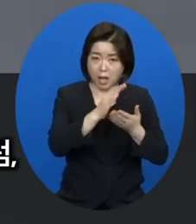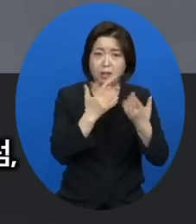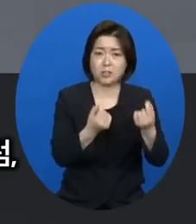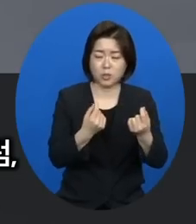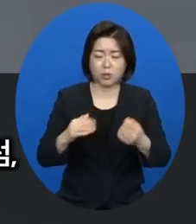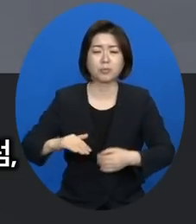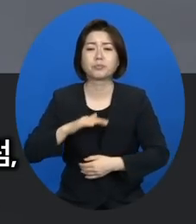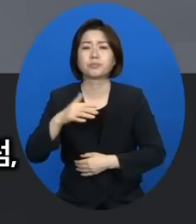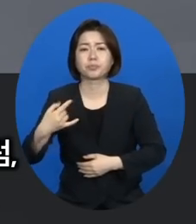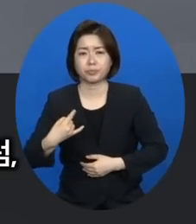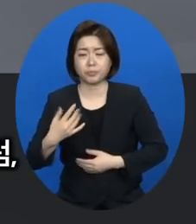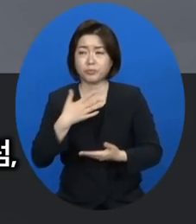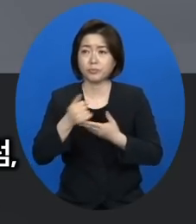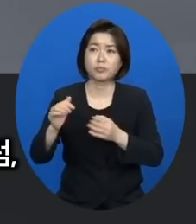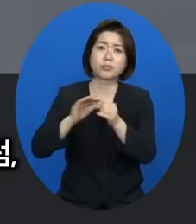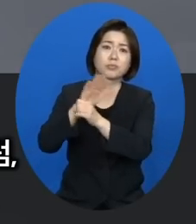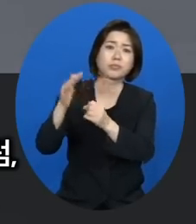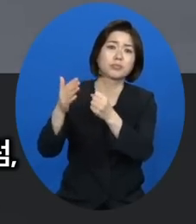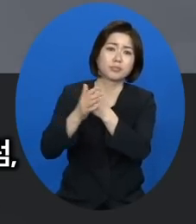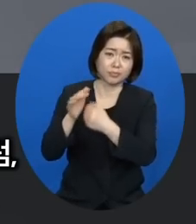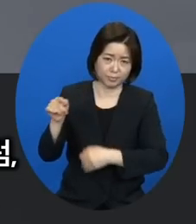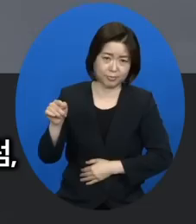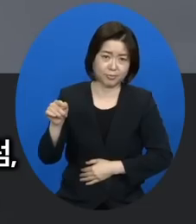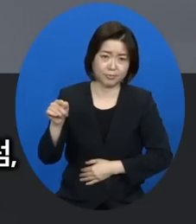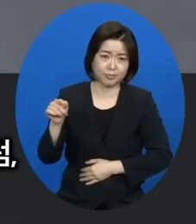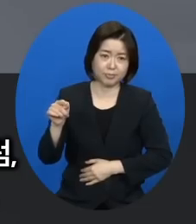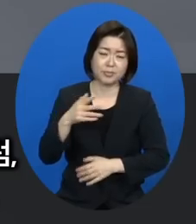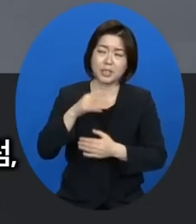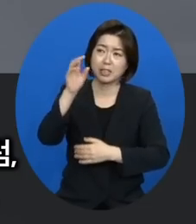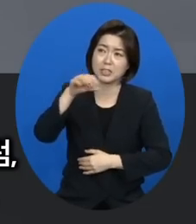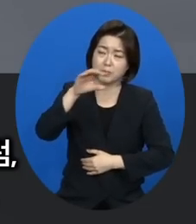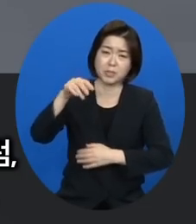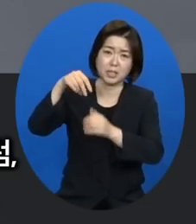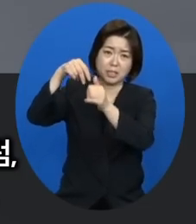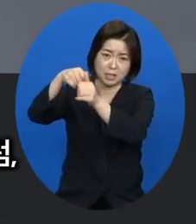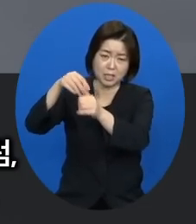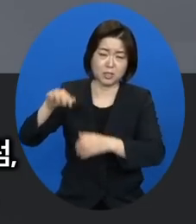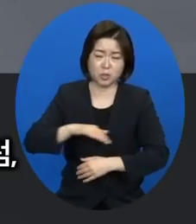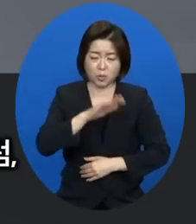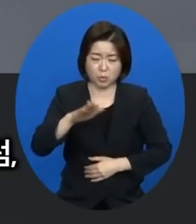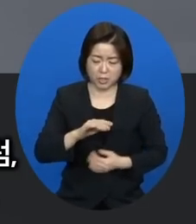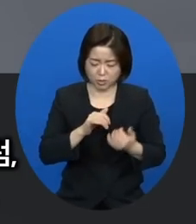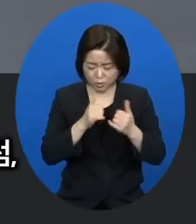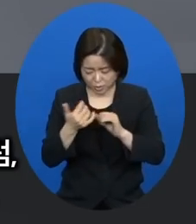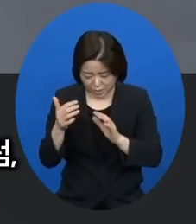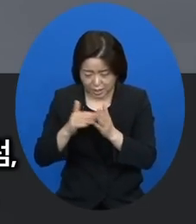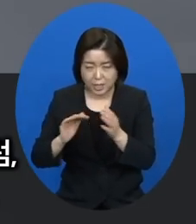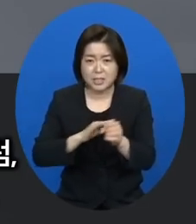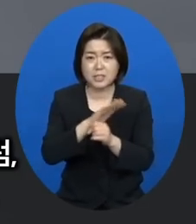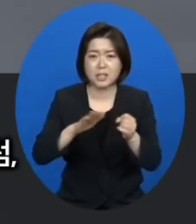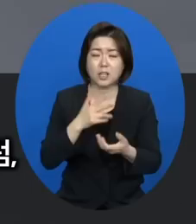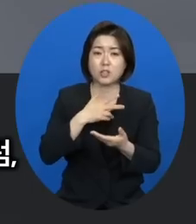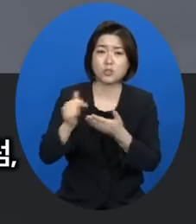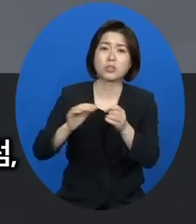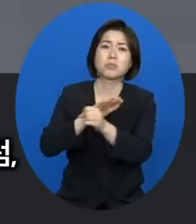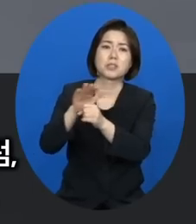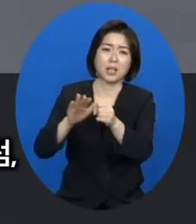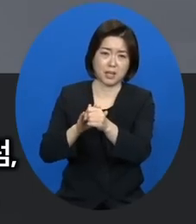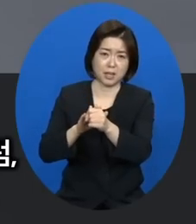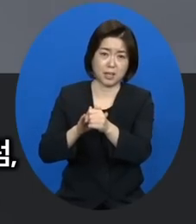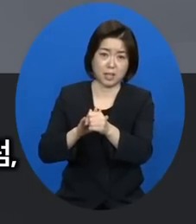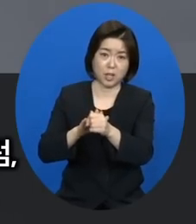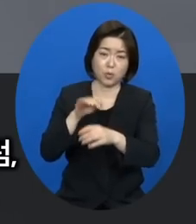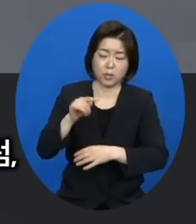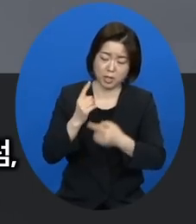우리에게도 주를 사랑함으로 십자가에 달려서 우리를 죽기까지 사랑하신 주님을 사랑함으로 우리가